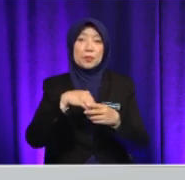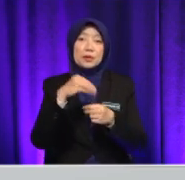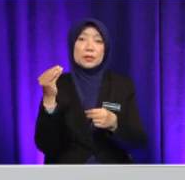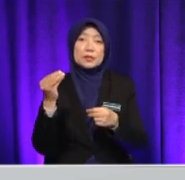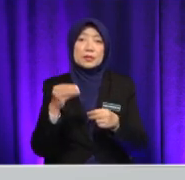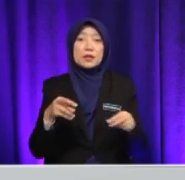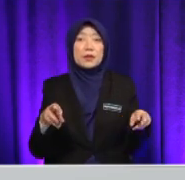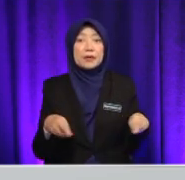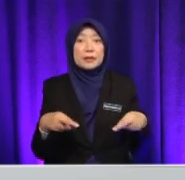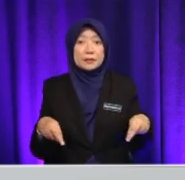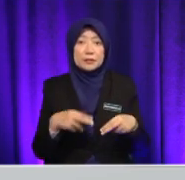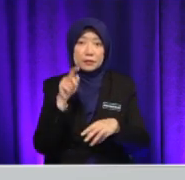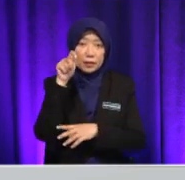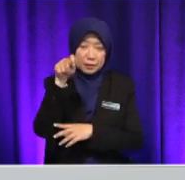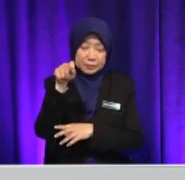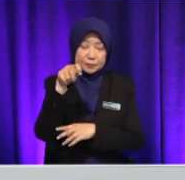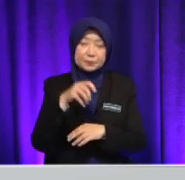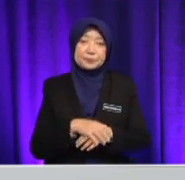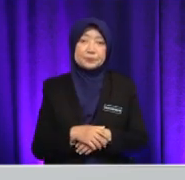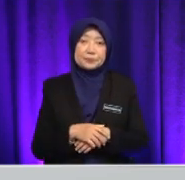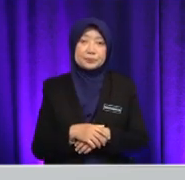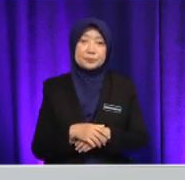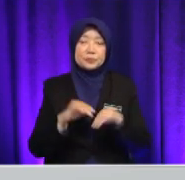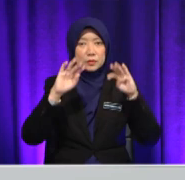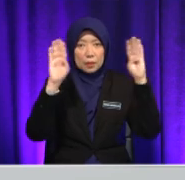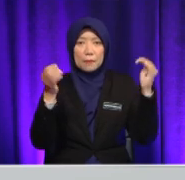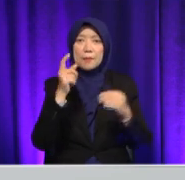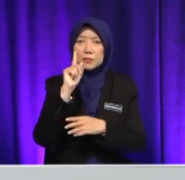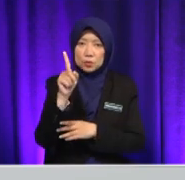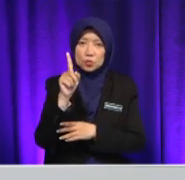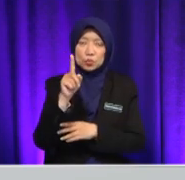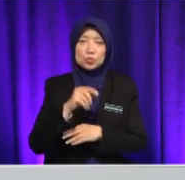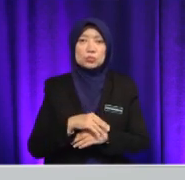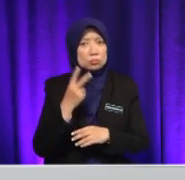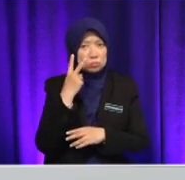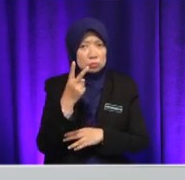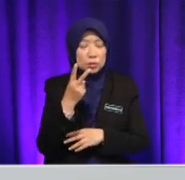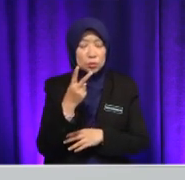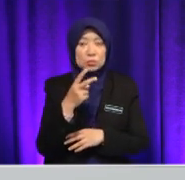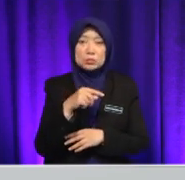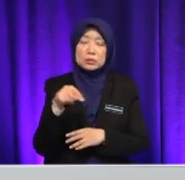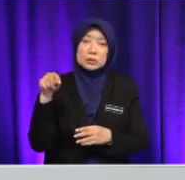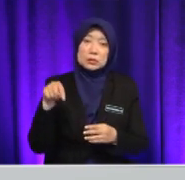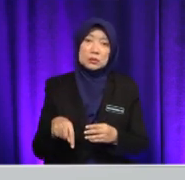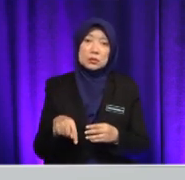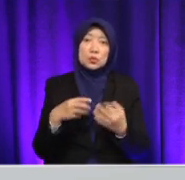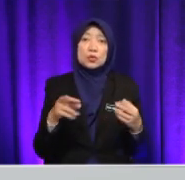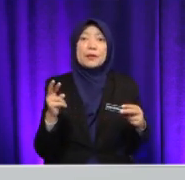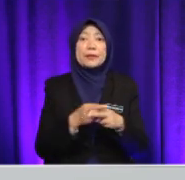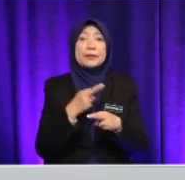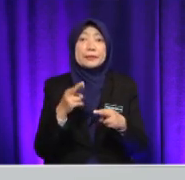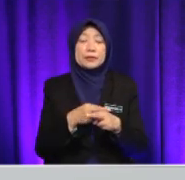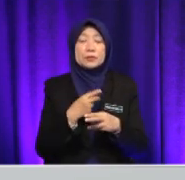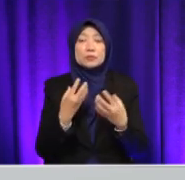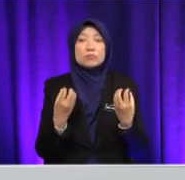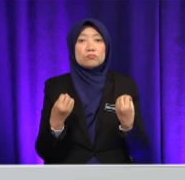merakumi bab 1 ya kalau kita tengok di sini saya ringkaskan dan